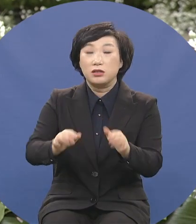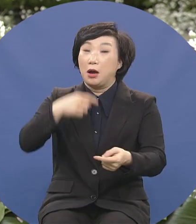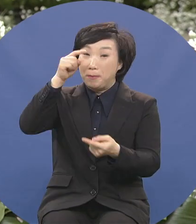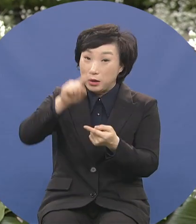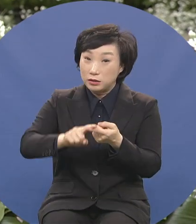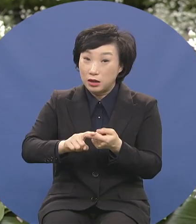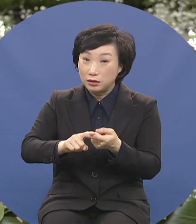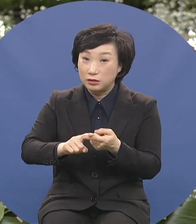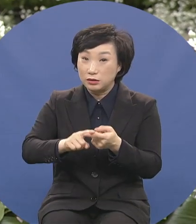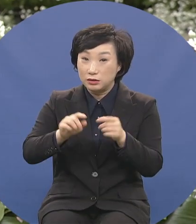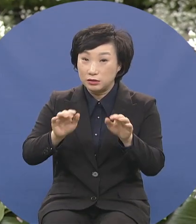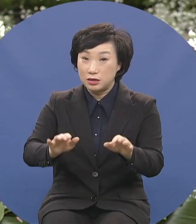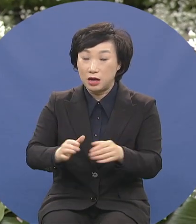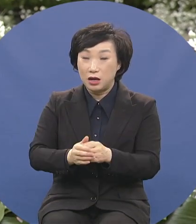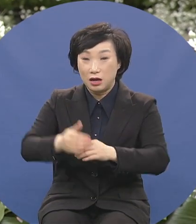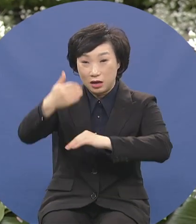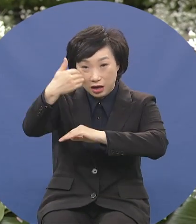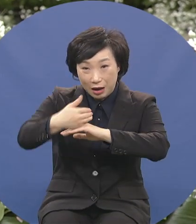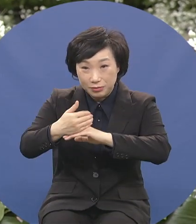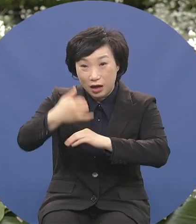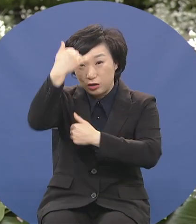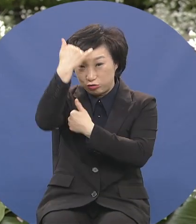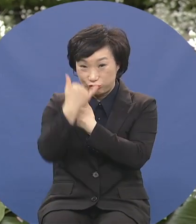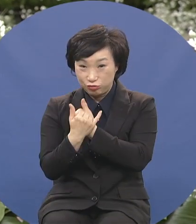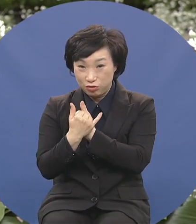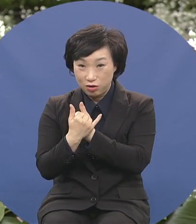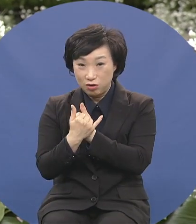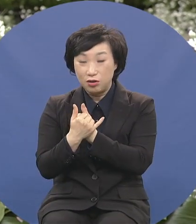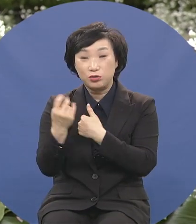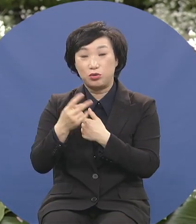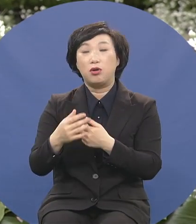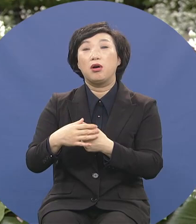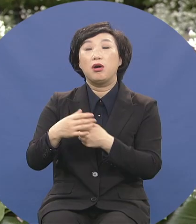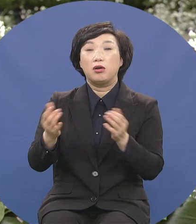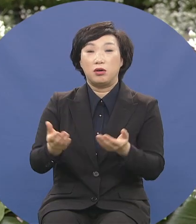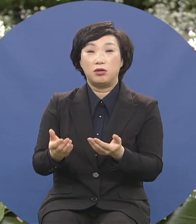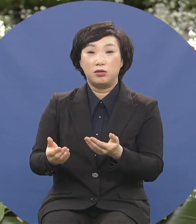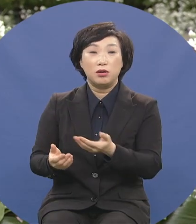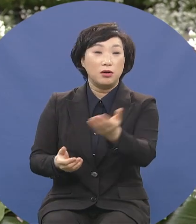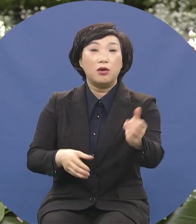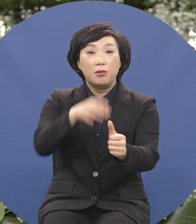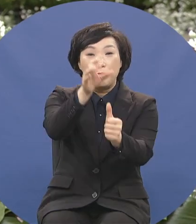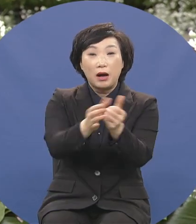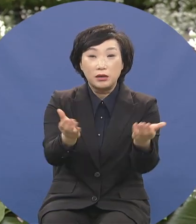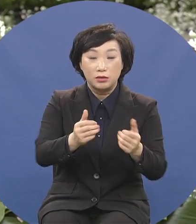마땅히 감사와 충성과 맡긴 사역에